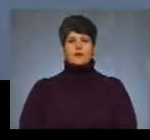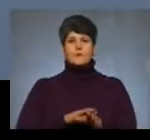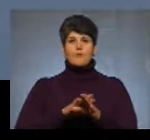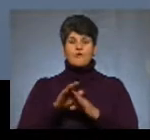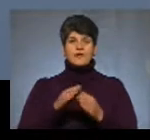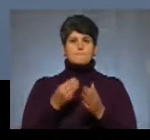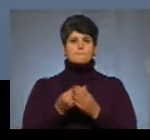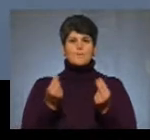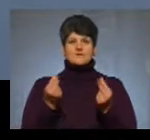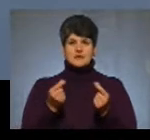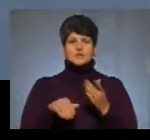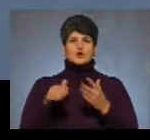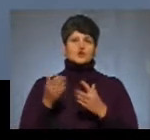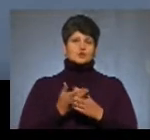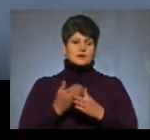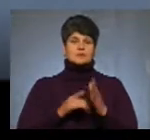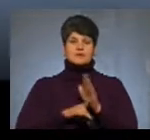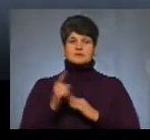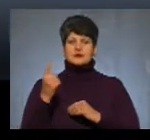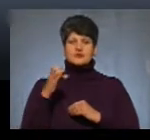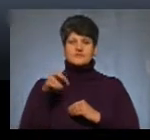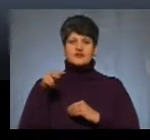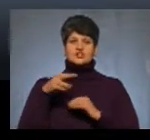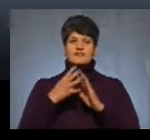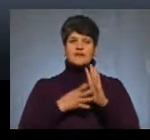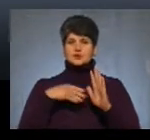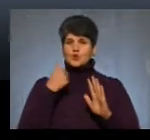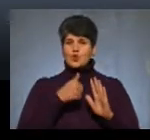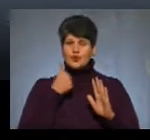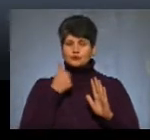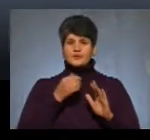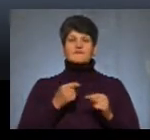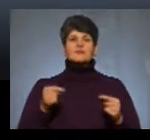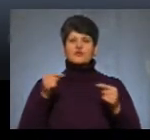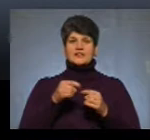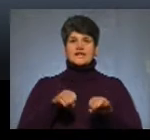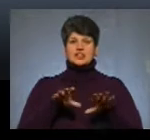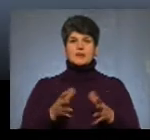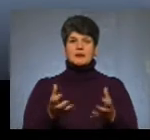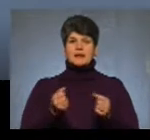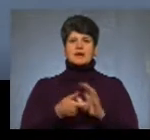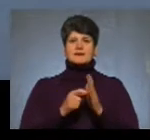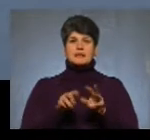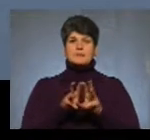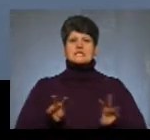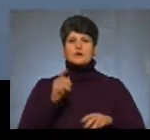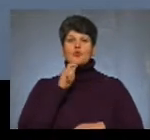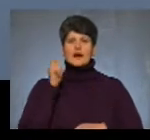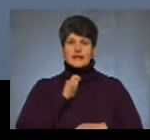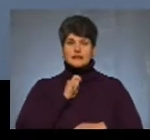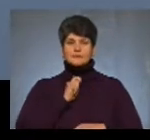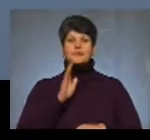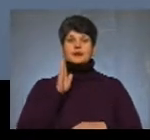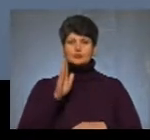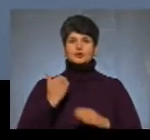монетизація субсидій розпочалася з 1 січня 2019 року. Відповідне рішення прийняв Кабінет міністрів України.